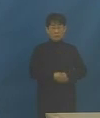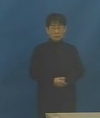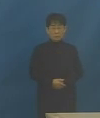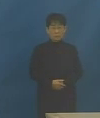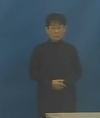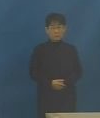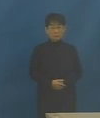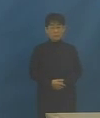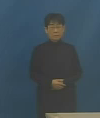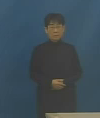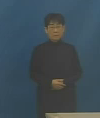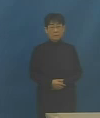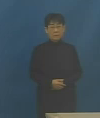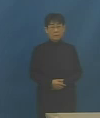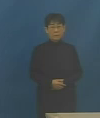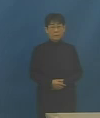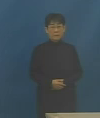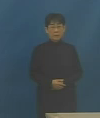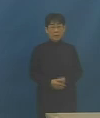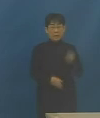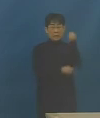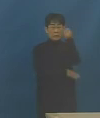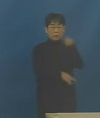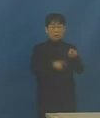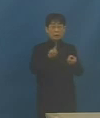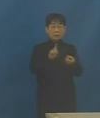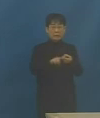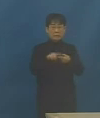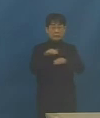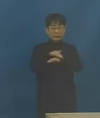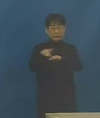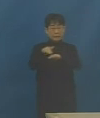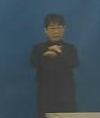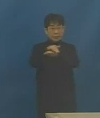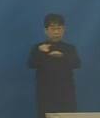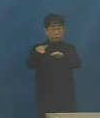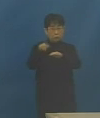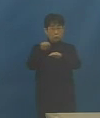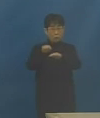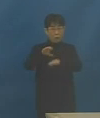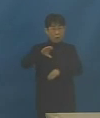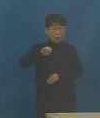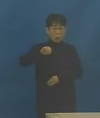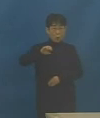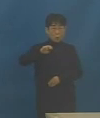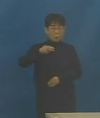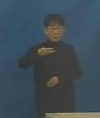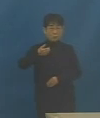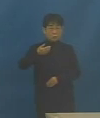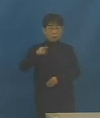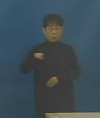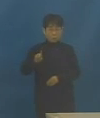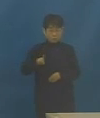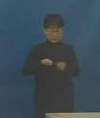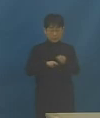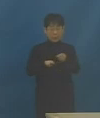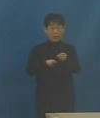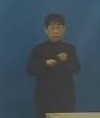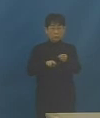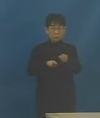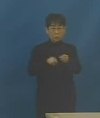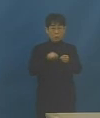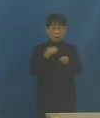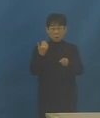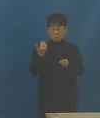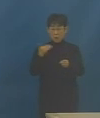私ども基本的な戦略としては a まあこの方ミクロン株もこれまでのデルタ株